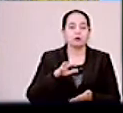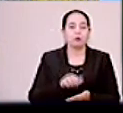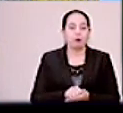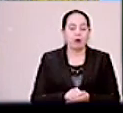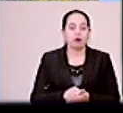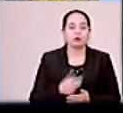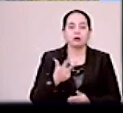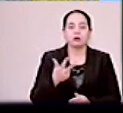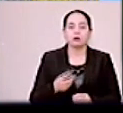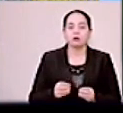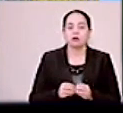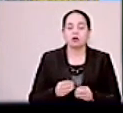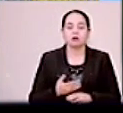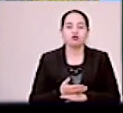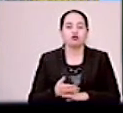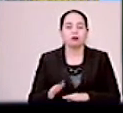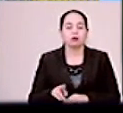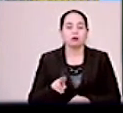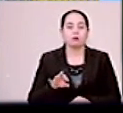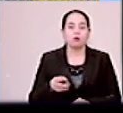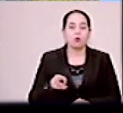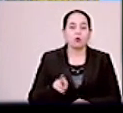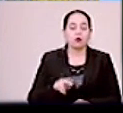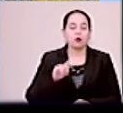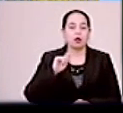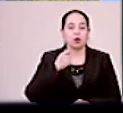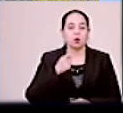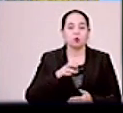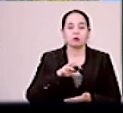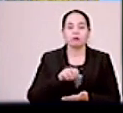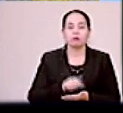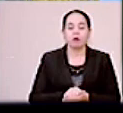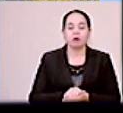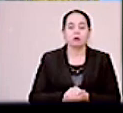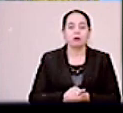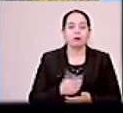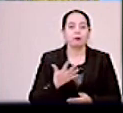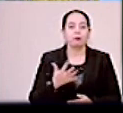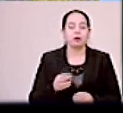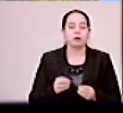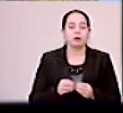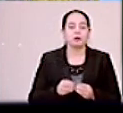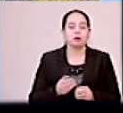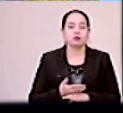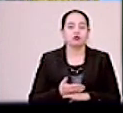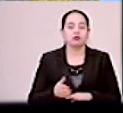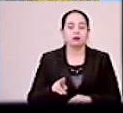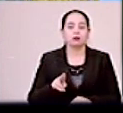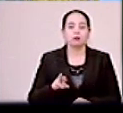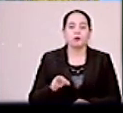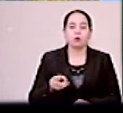3 десятых части поля. Лук занимает 5 десятых